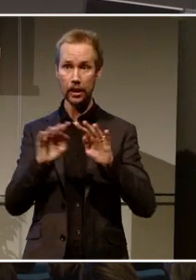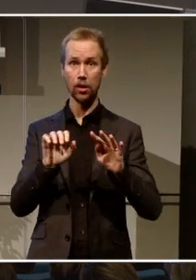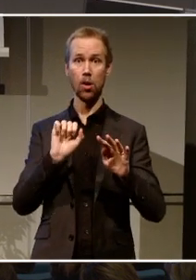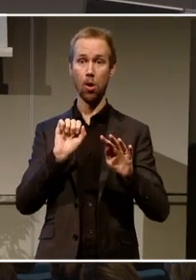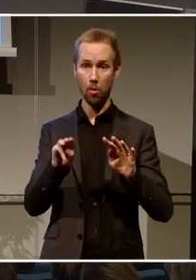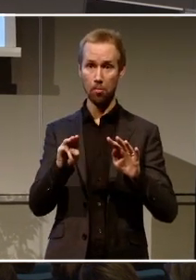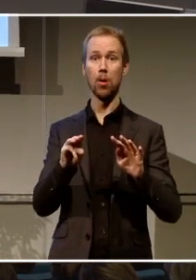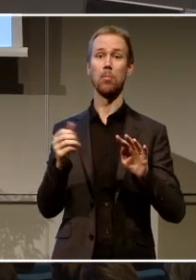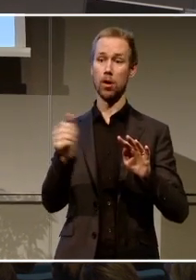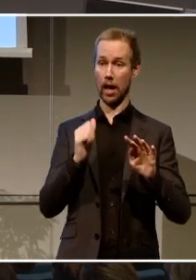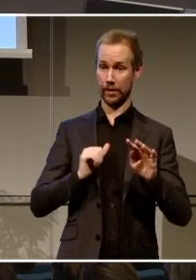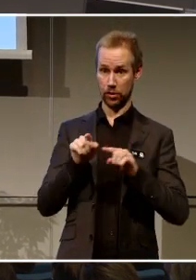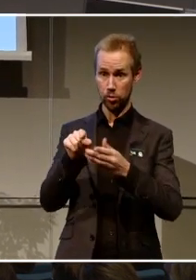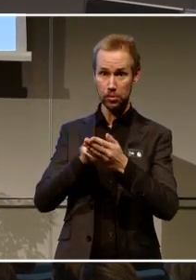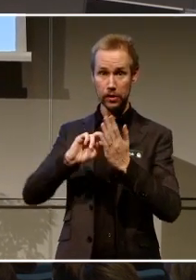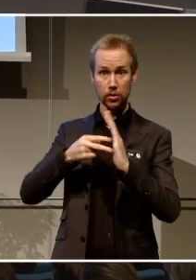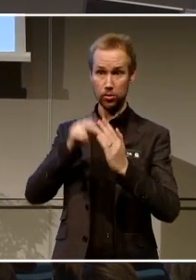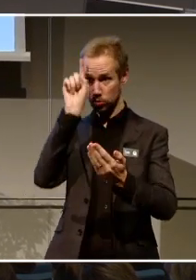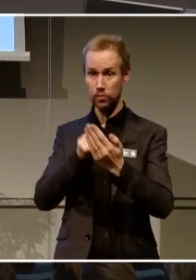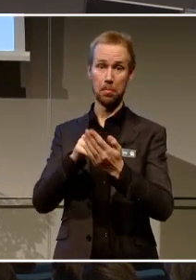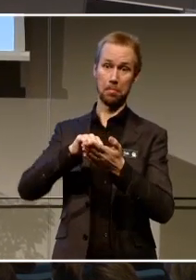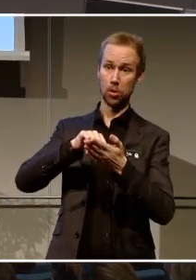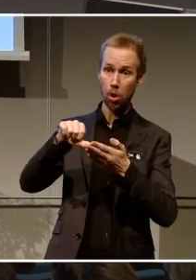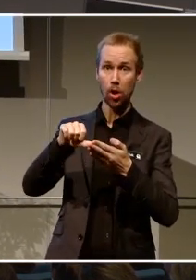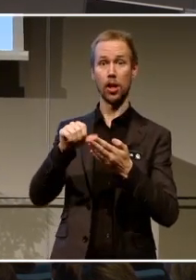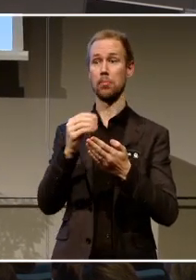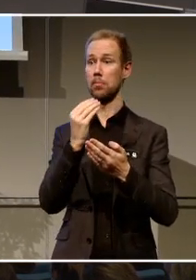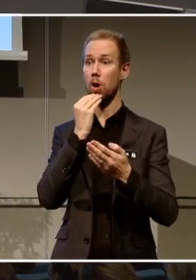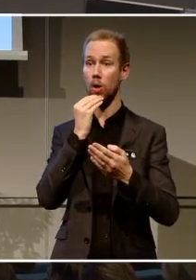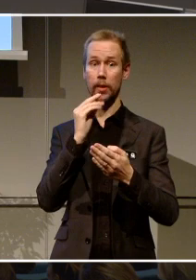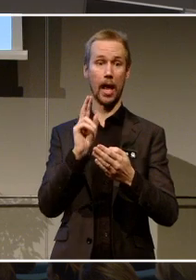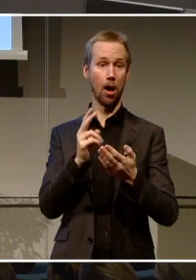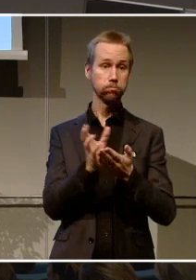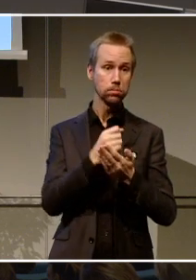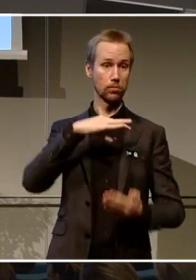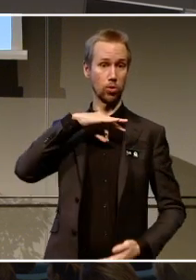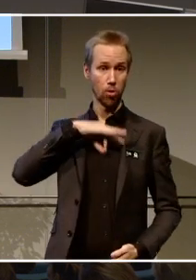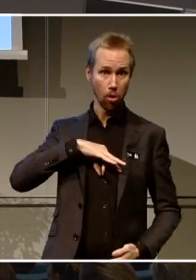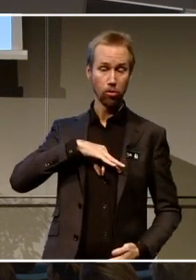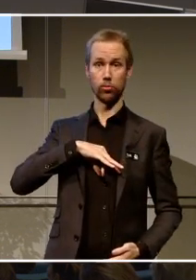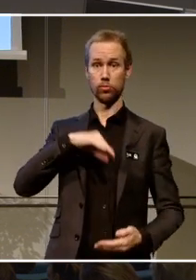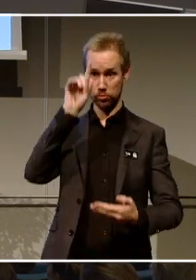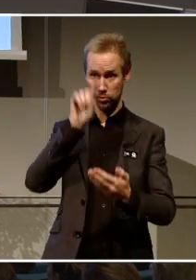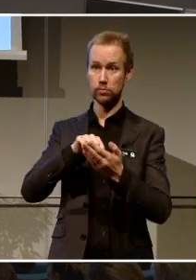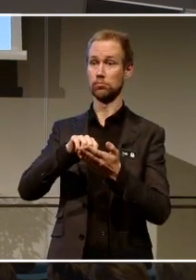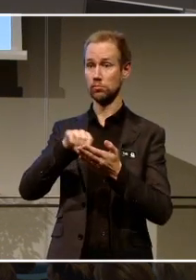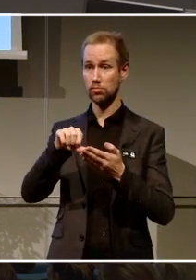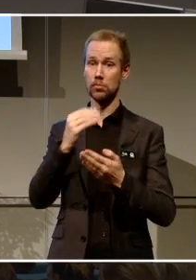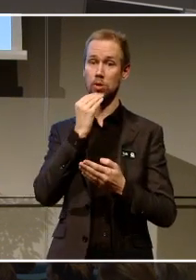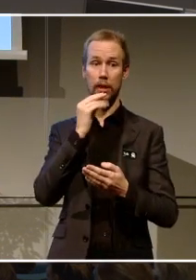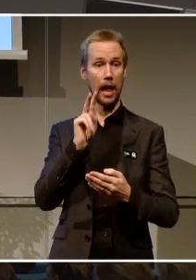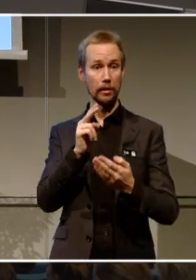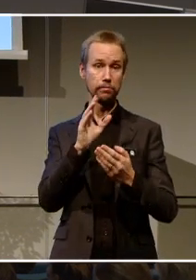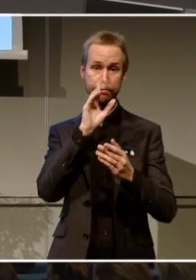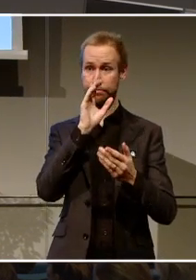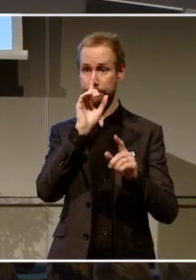betala för maten. Eller för att få lön till maten. Eller för att få någonstans att bo och hitta någonstans att bo. Väldigt